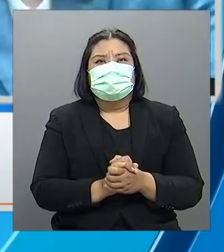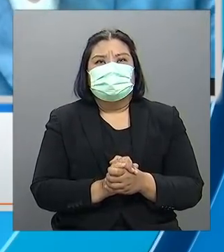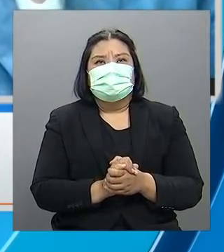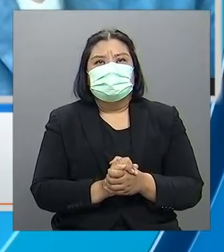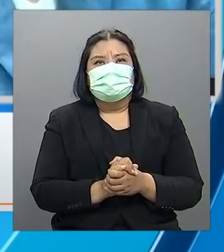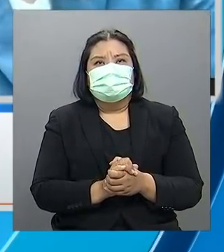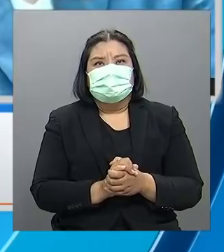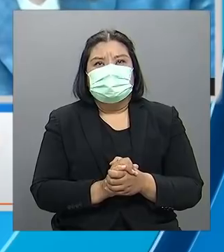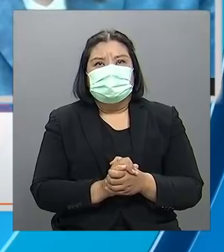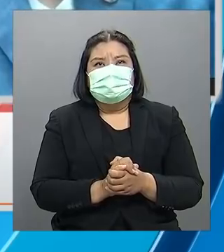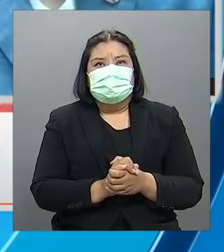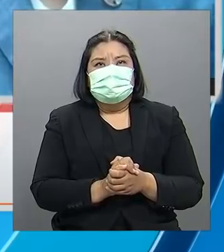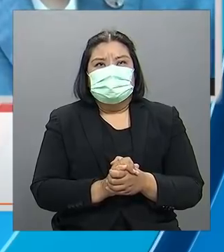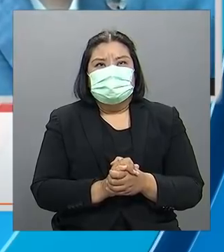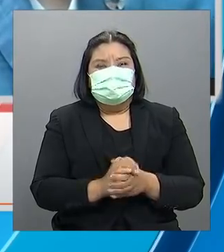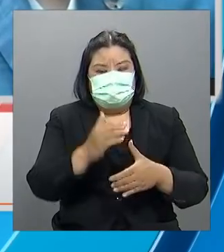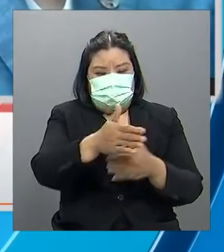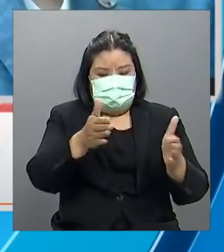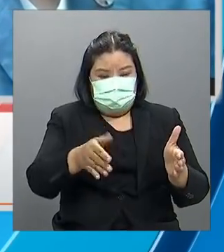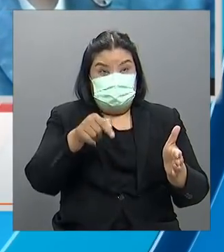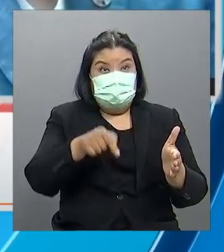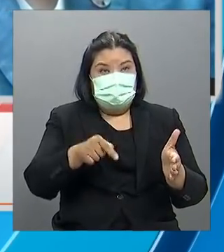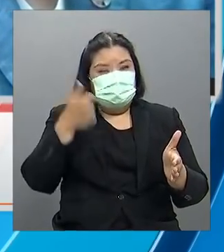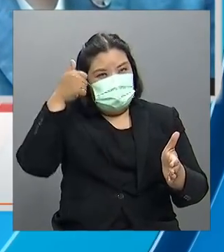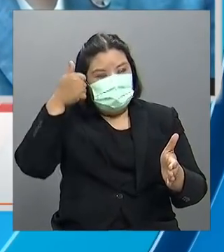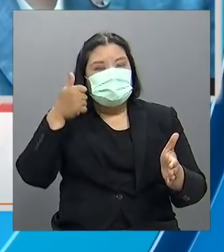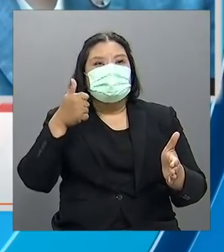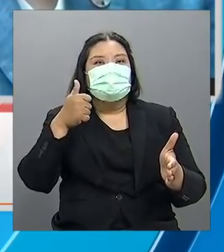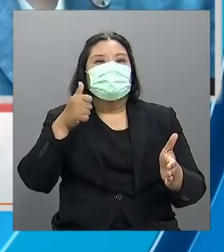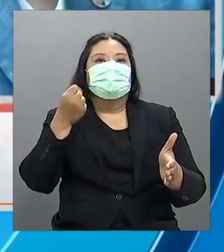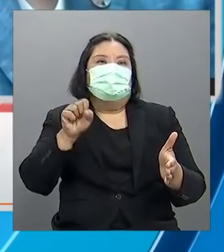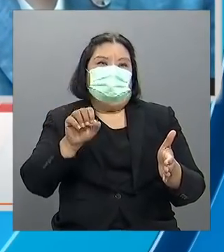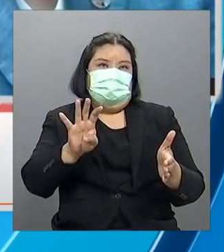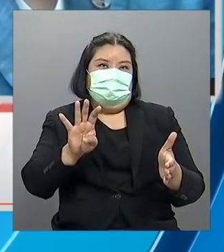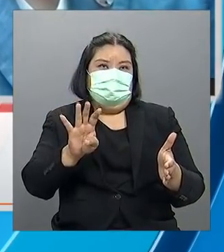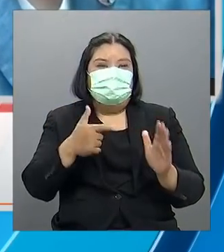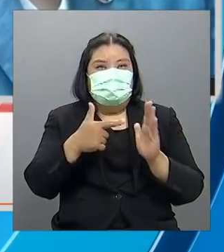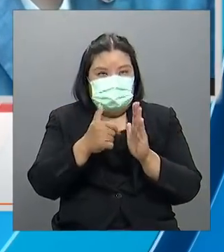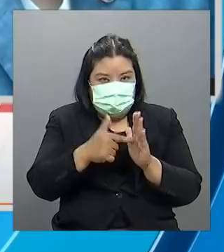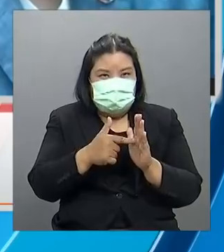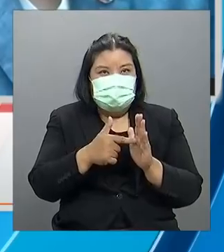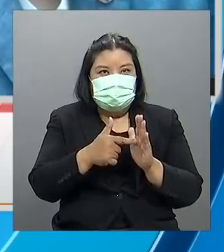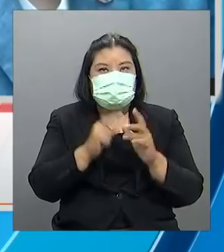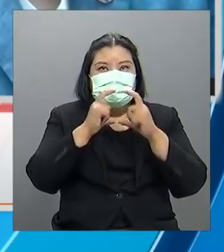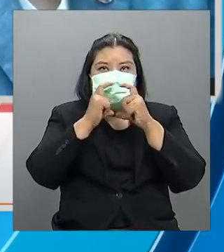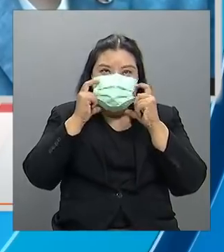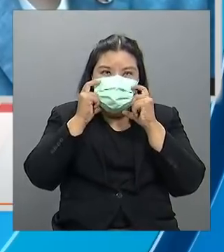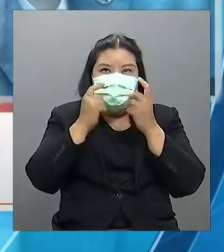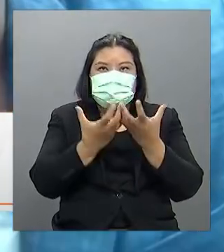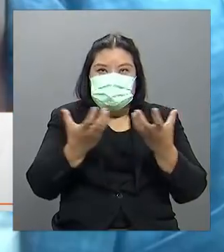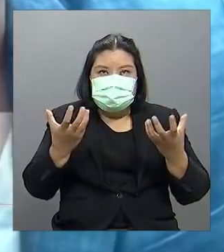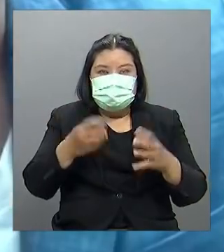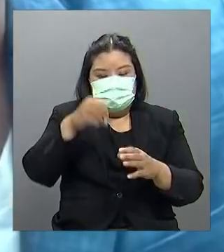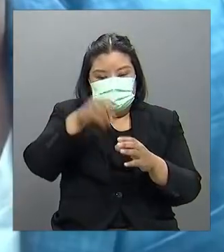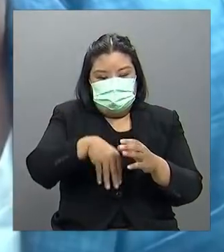ไว้เนี่ยค่ะก็อยู่ได้14วันนะคะโดยจัดของจัดเซตยาจัดตัวหน้ากากอนามัยนะคะแล้วก็ส่วนเครื่องวัด